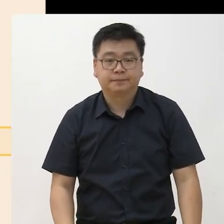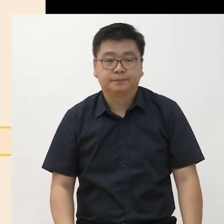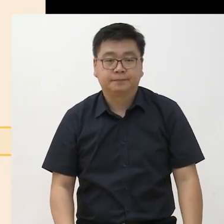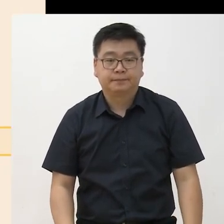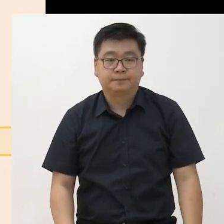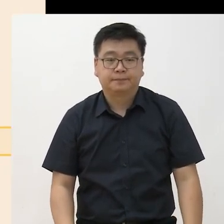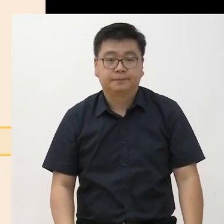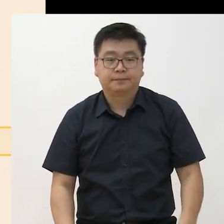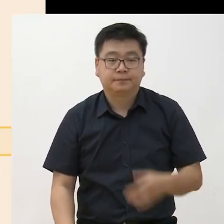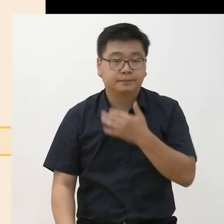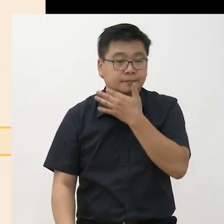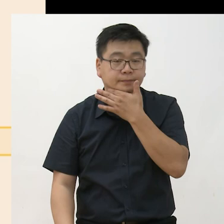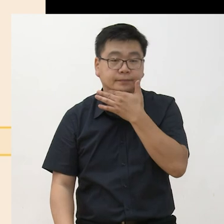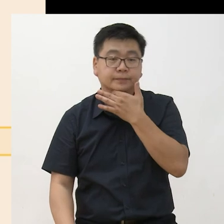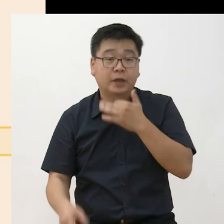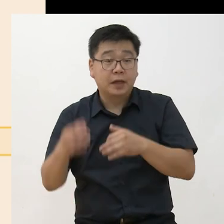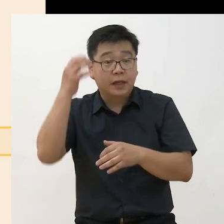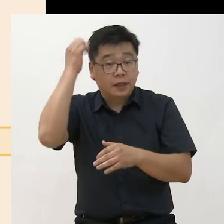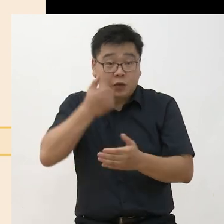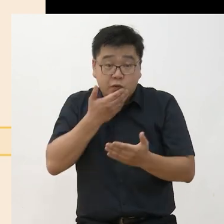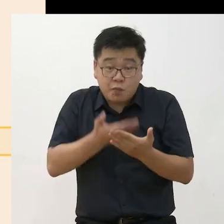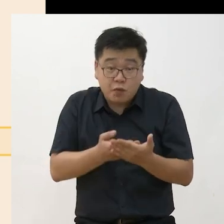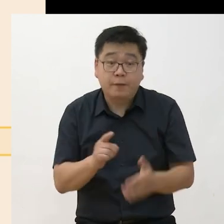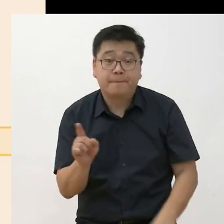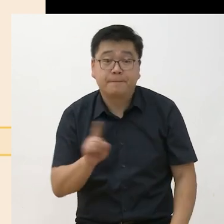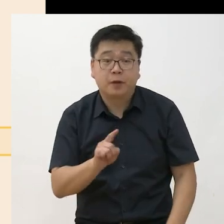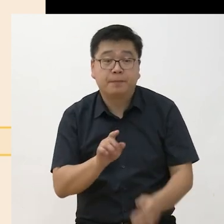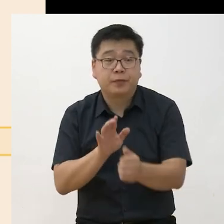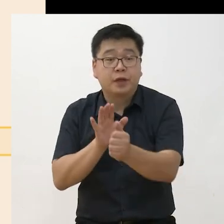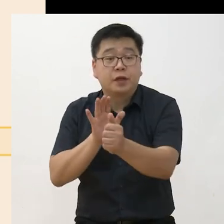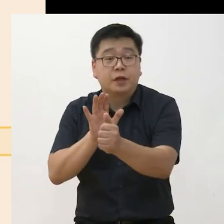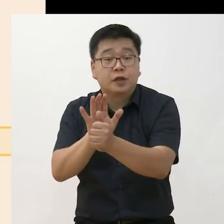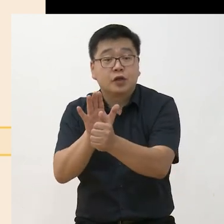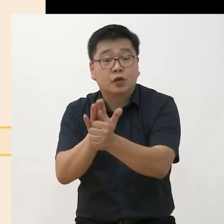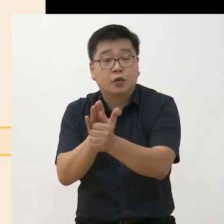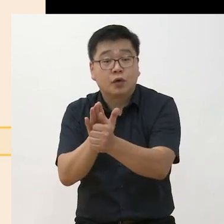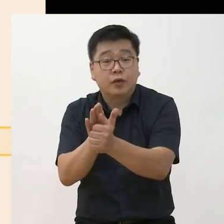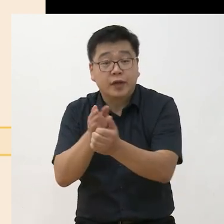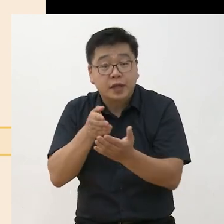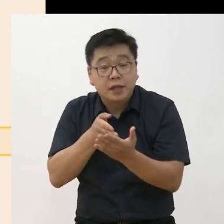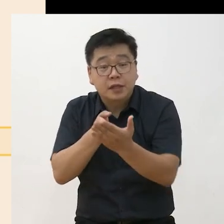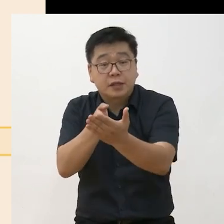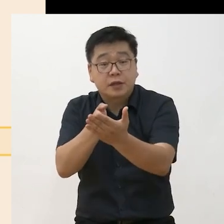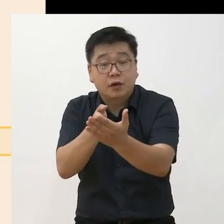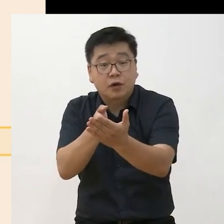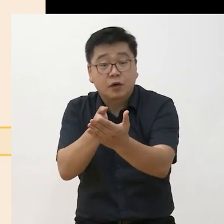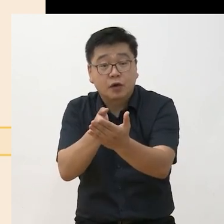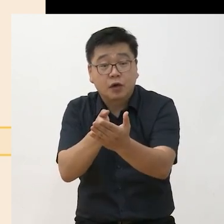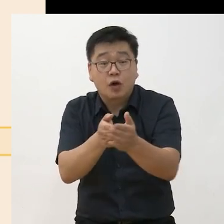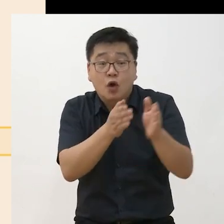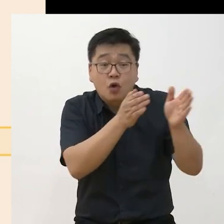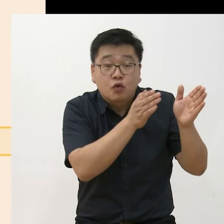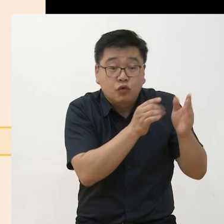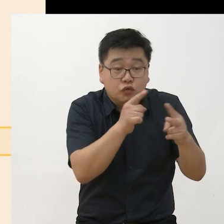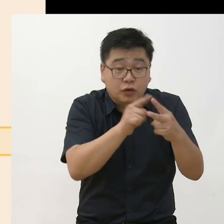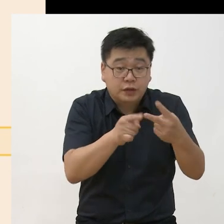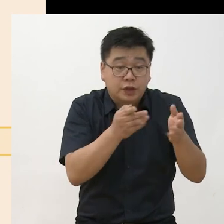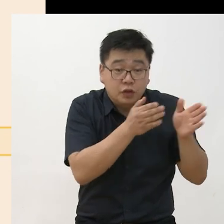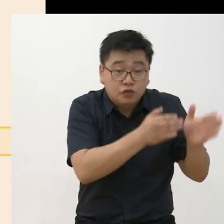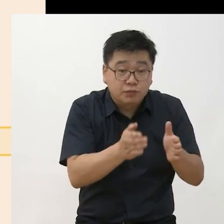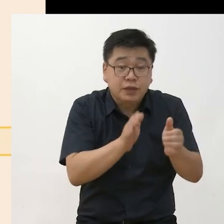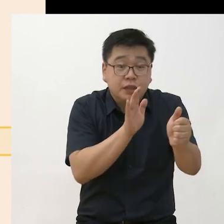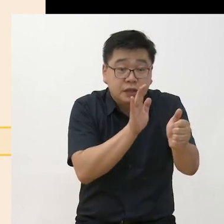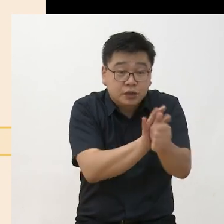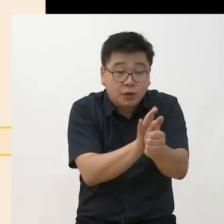예, 그 기억해 주실 내용은 그 지원 유형에, 지원 신청 유형에 창작 준비 지원이 있고 창작 발표 지원이